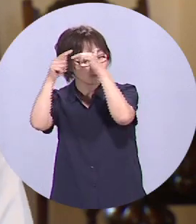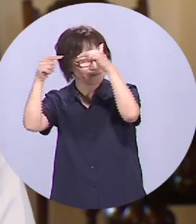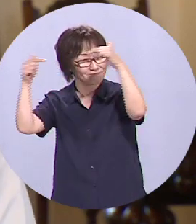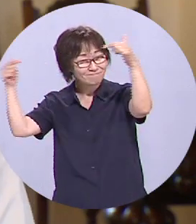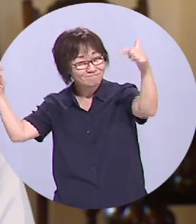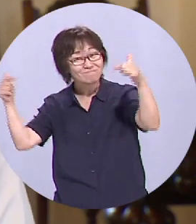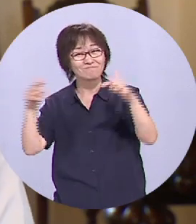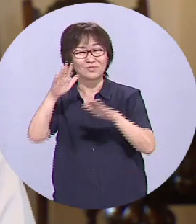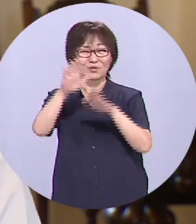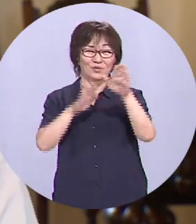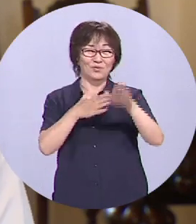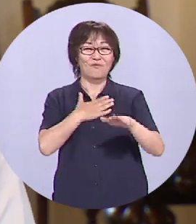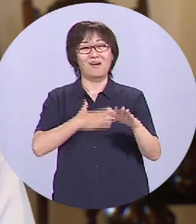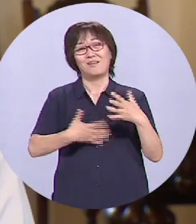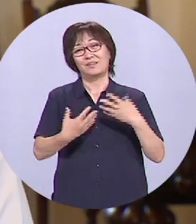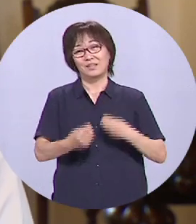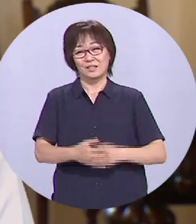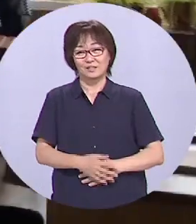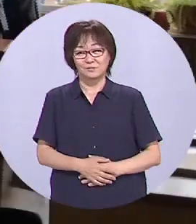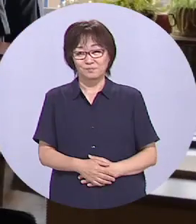っていきますね。